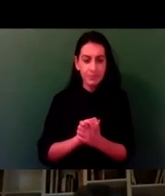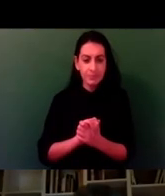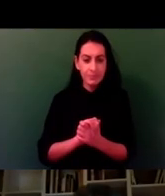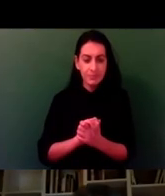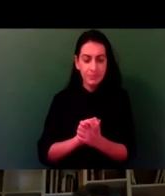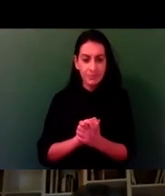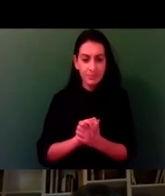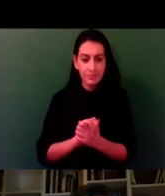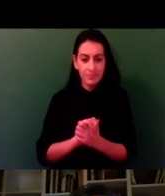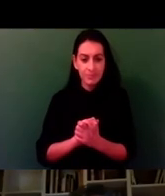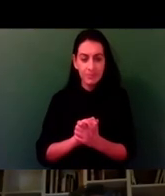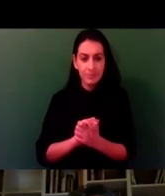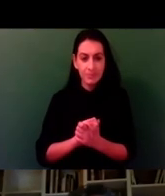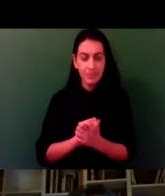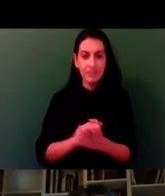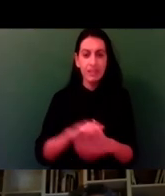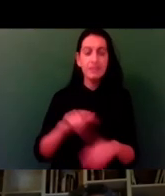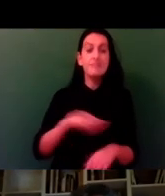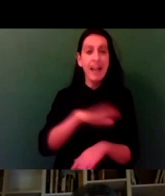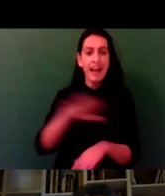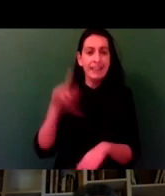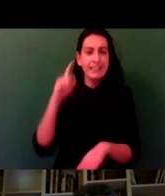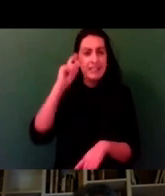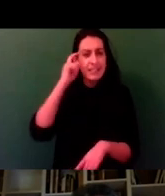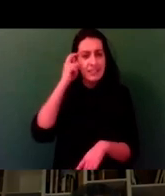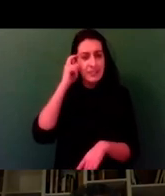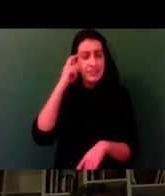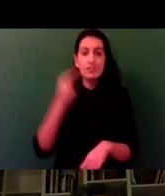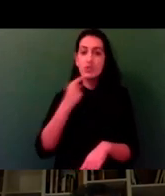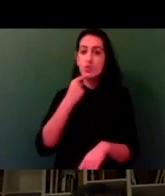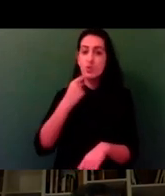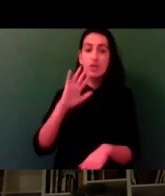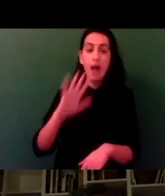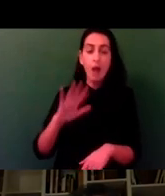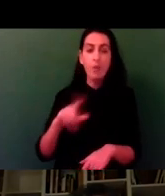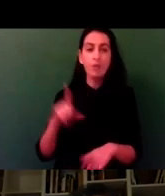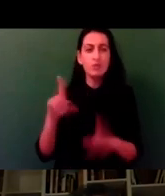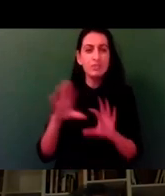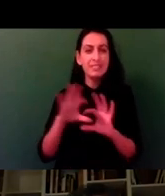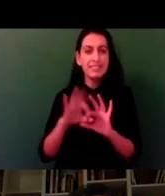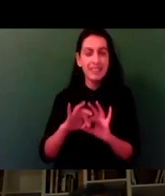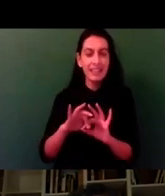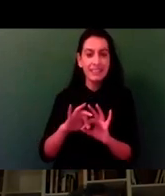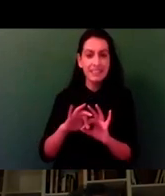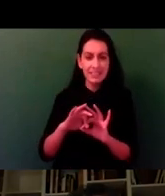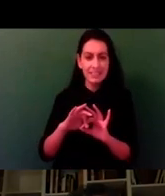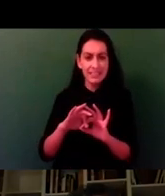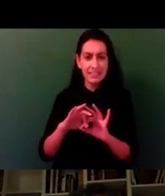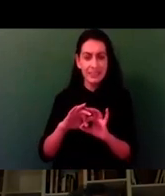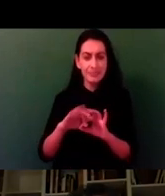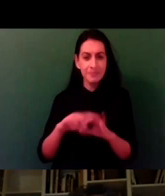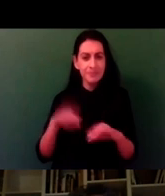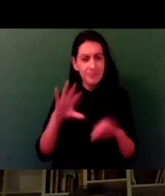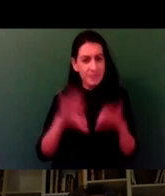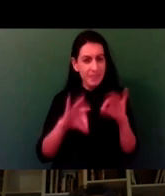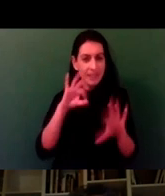sırada işte kim ne derse söylüyor. Böyle bir süzgeç meselesi var. Belki bunun hani, özellikle tasarım